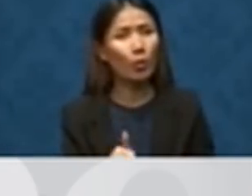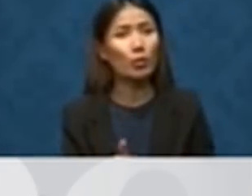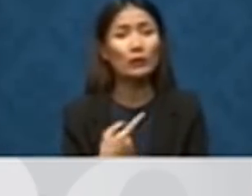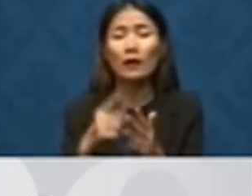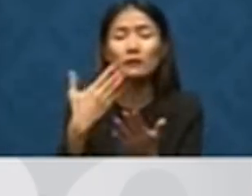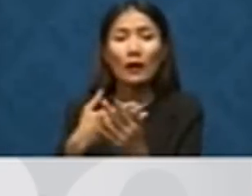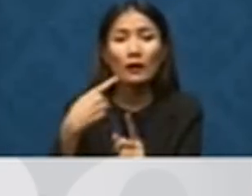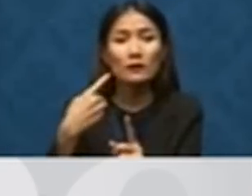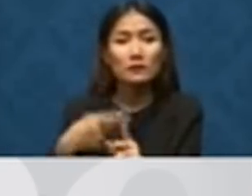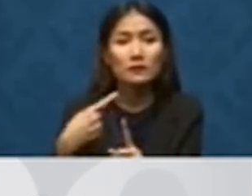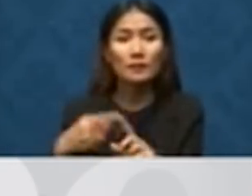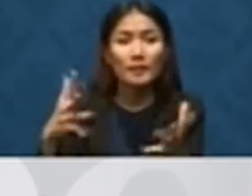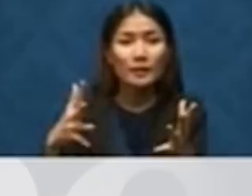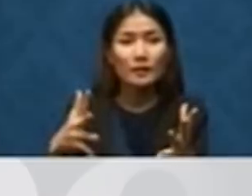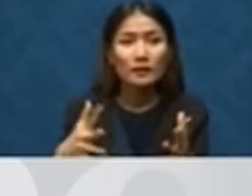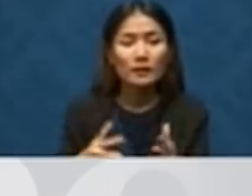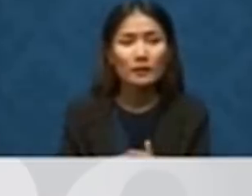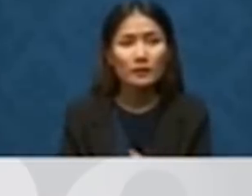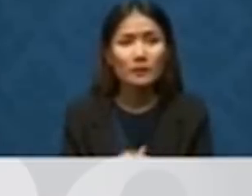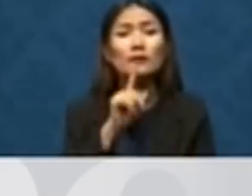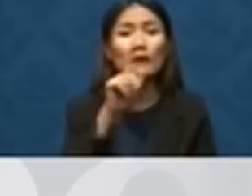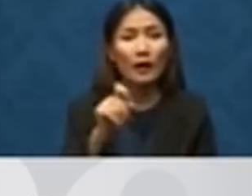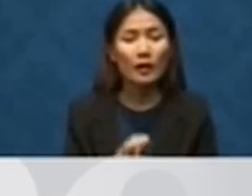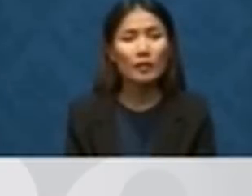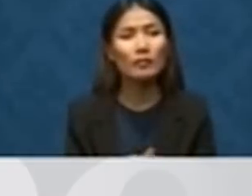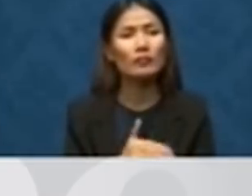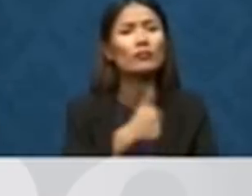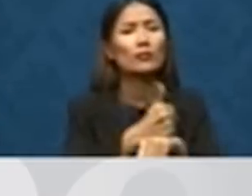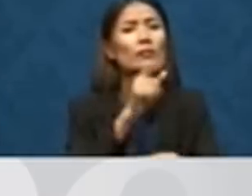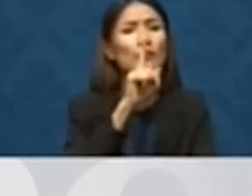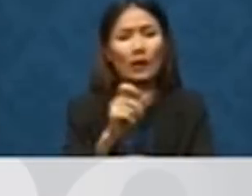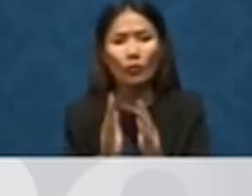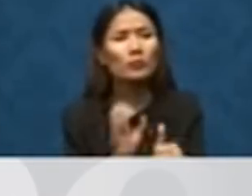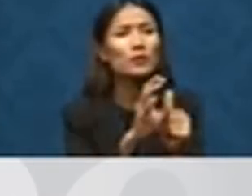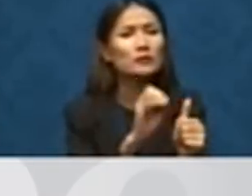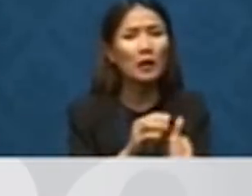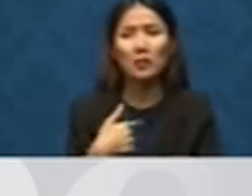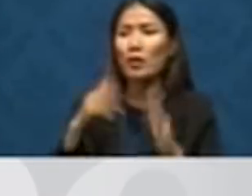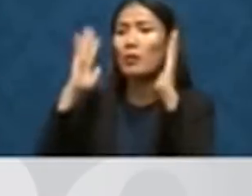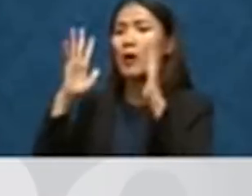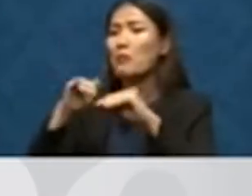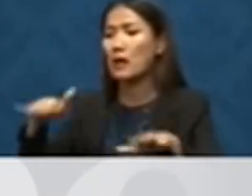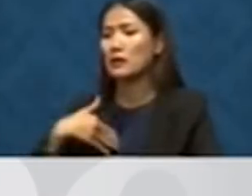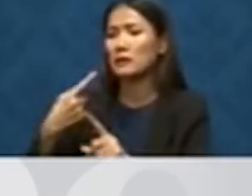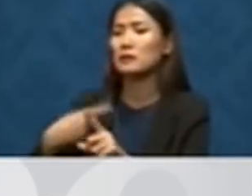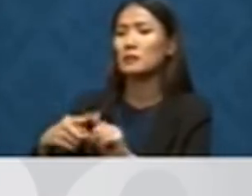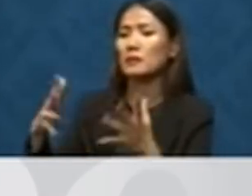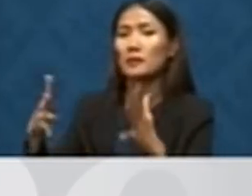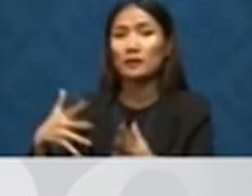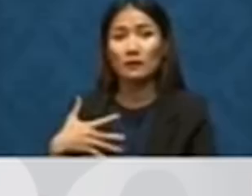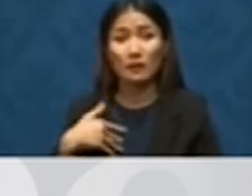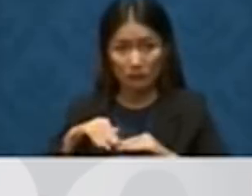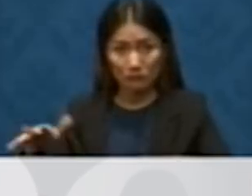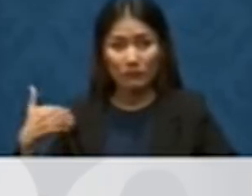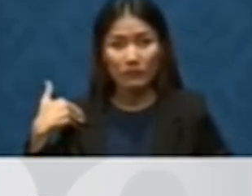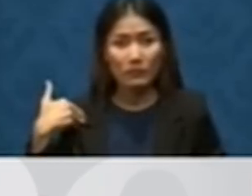ที่คาดไม่ถึงจึงขอถามว่าเหมาะสมหรือไม่กับการใช้ระเบียบราชการแผ่นดินในลักษณะเช่นนี้ใช้ก